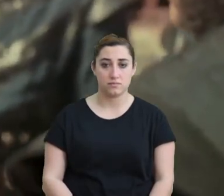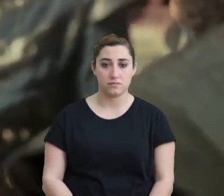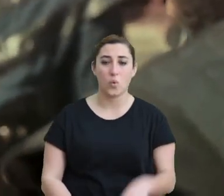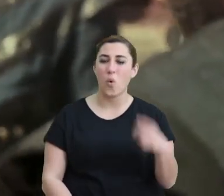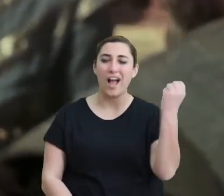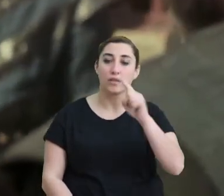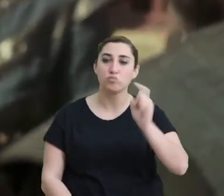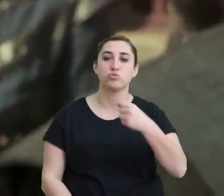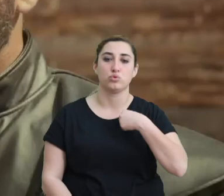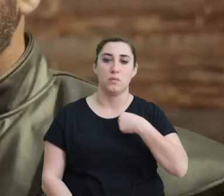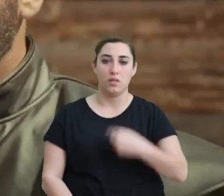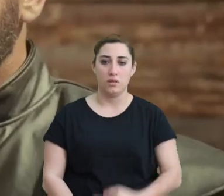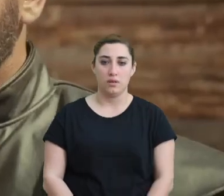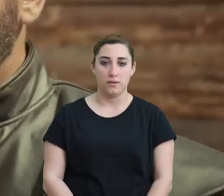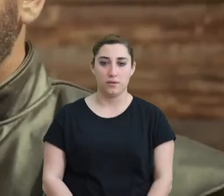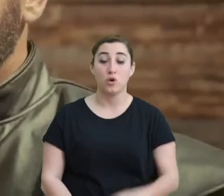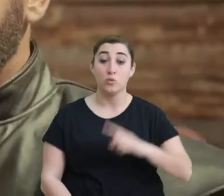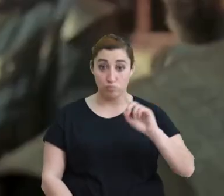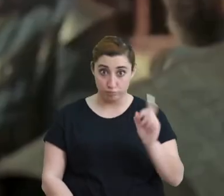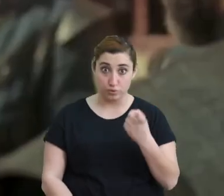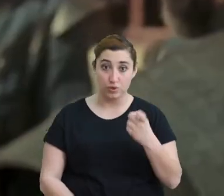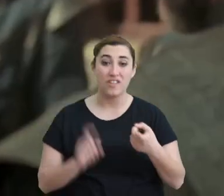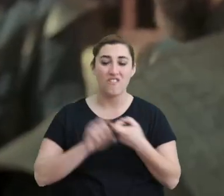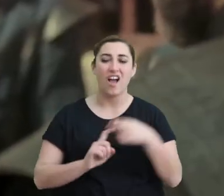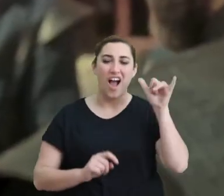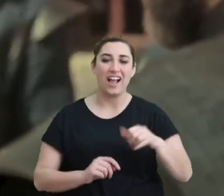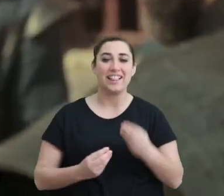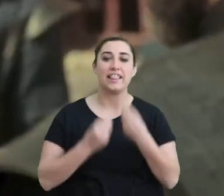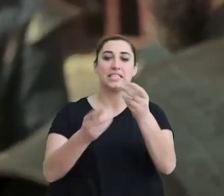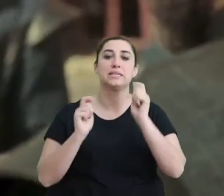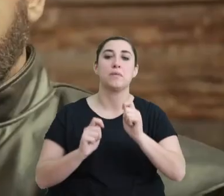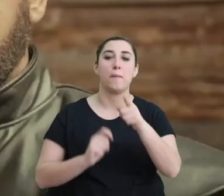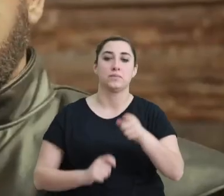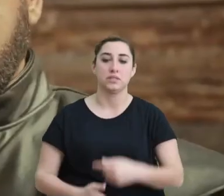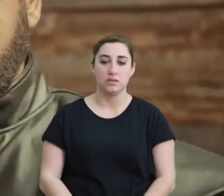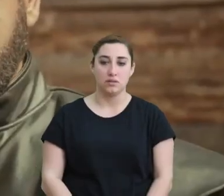O katili bulun. Bulun ve adaleti teslim edin subaşı.